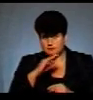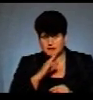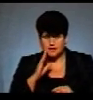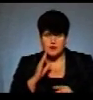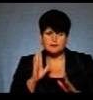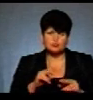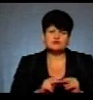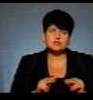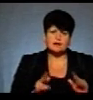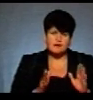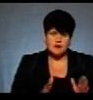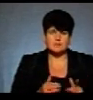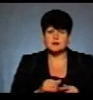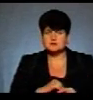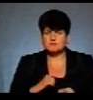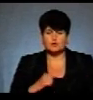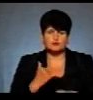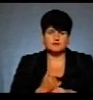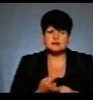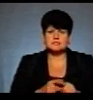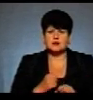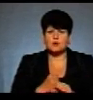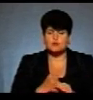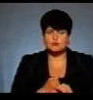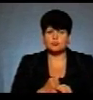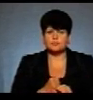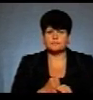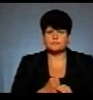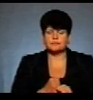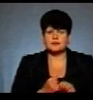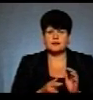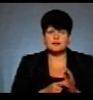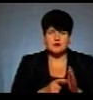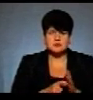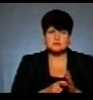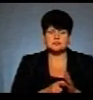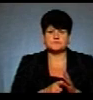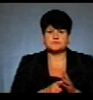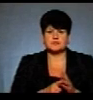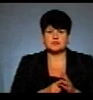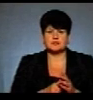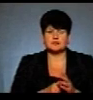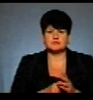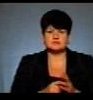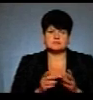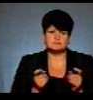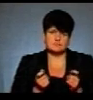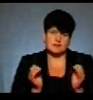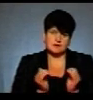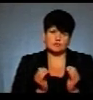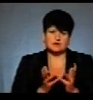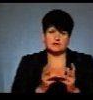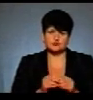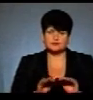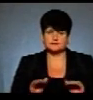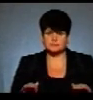з вчителями, але основний акцент ми робимо на класи, на аудиторії з невеликою кількістю школярів та студентів.